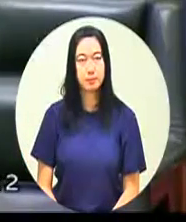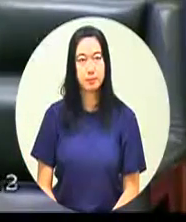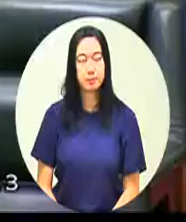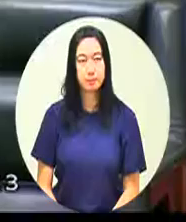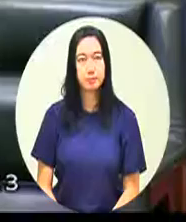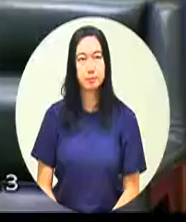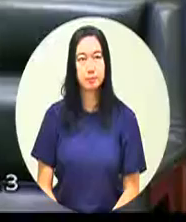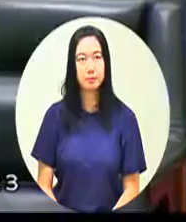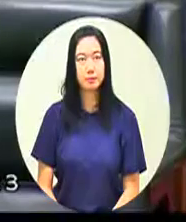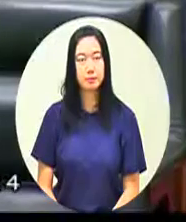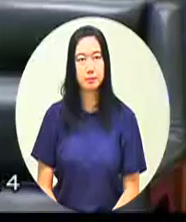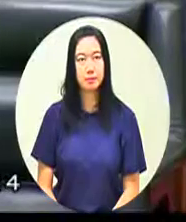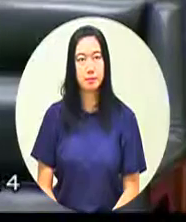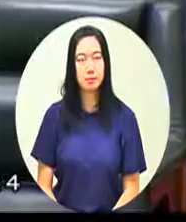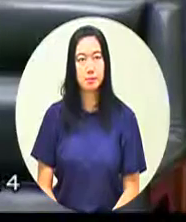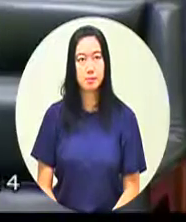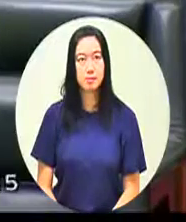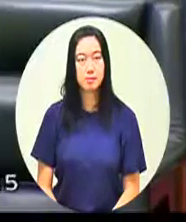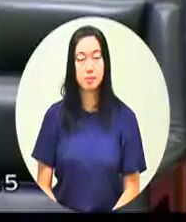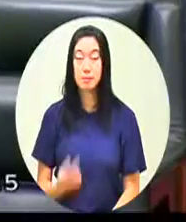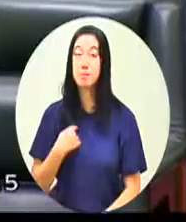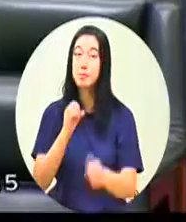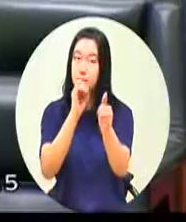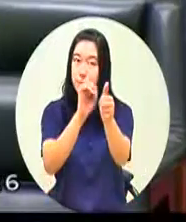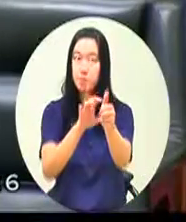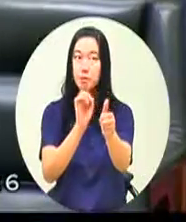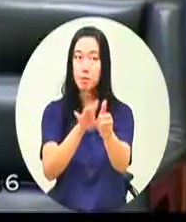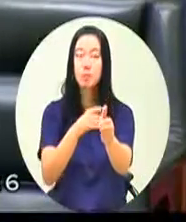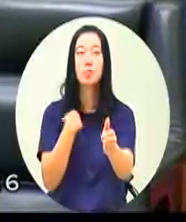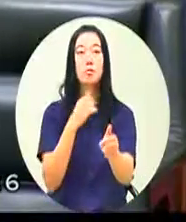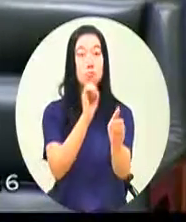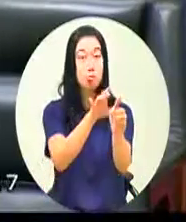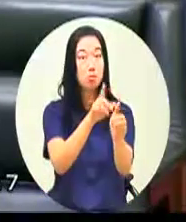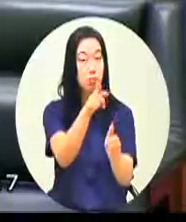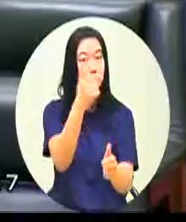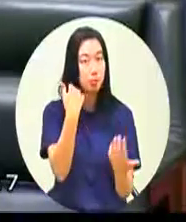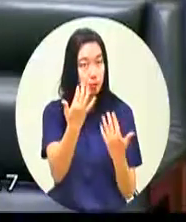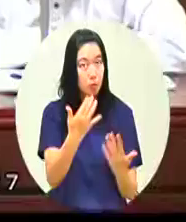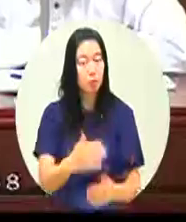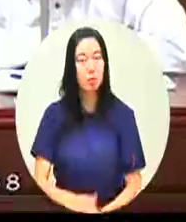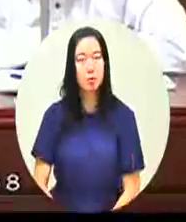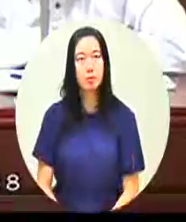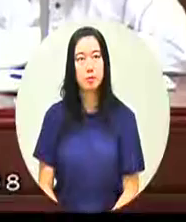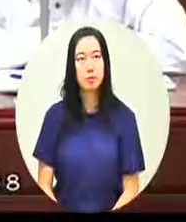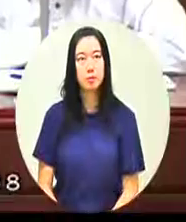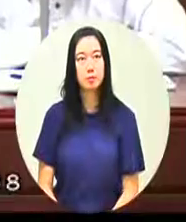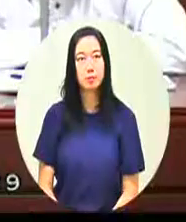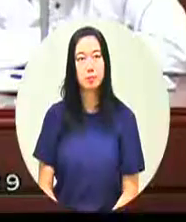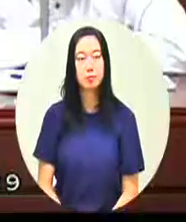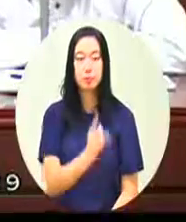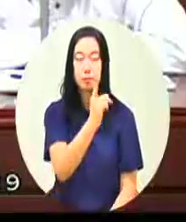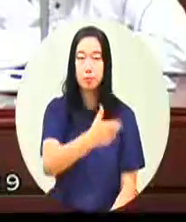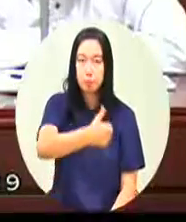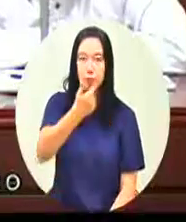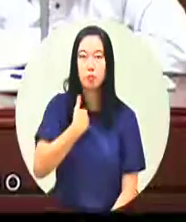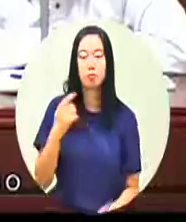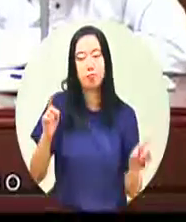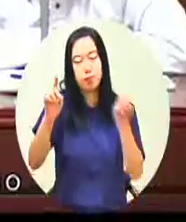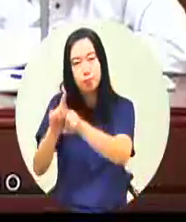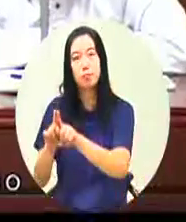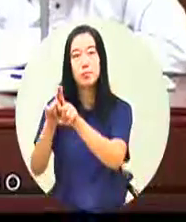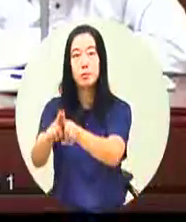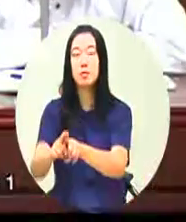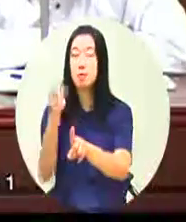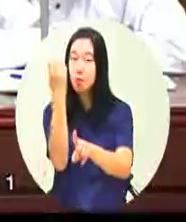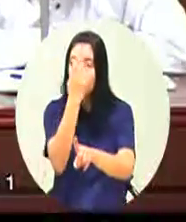接受我们给他拆除了，是不是这样朝这个方向？ 好，那个我们科长会再跟议员去现场。然